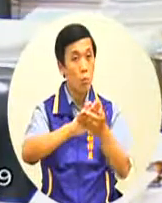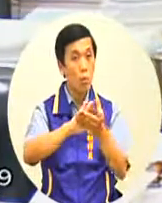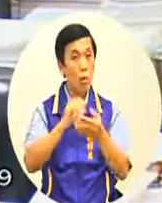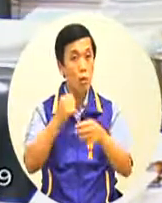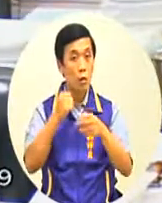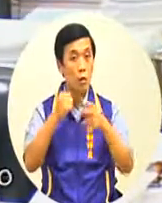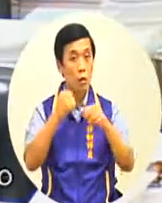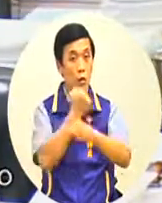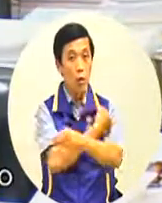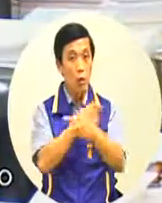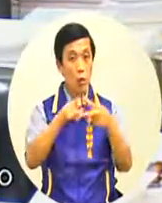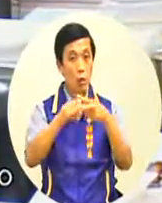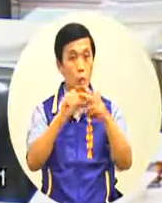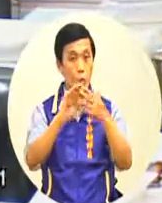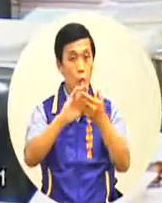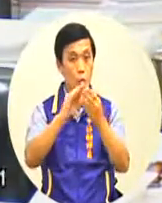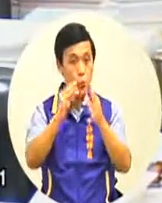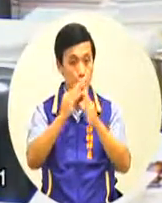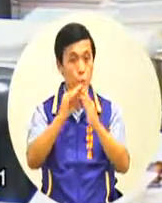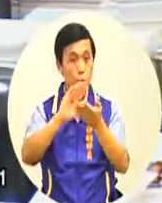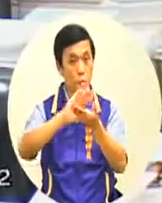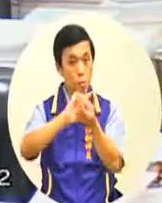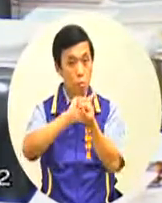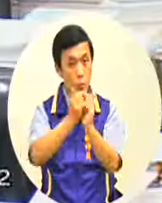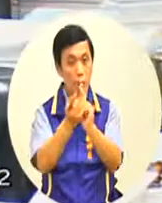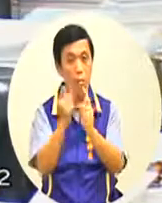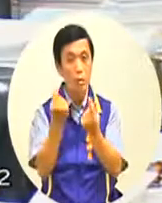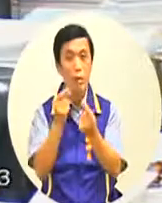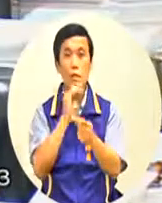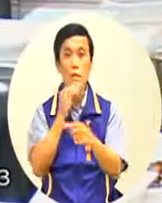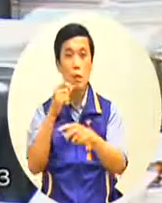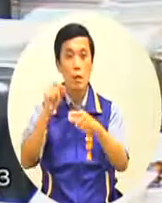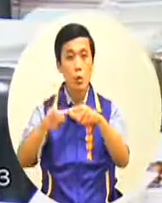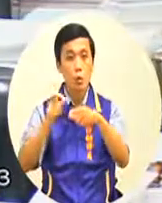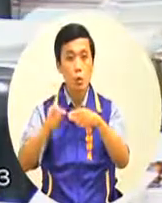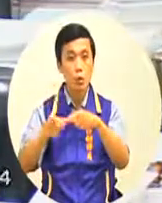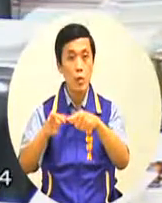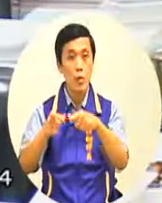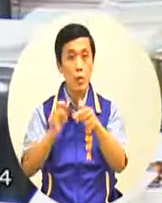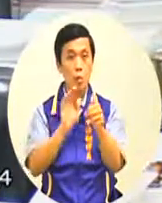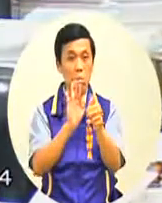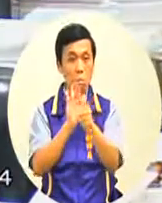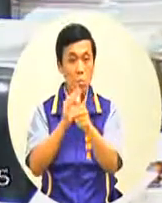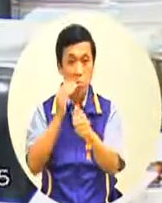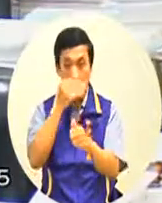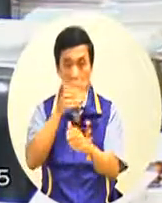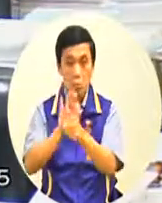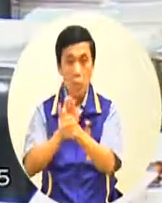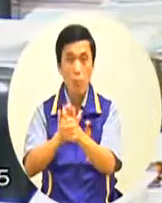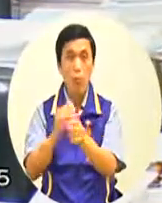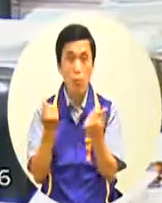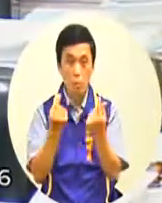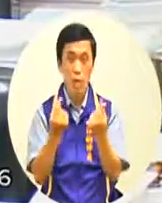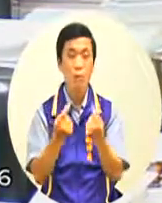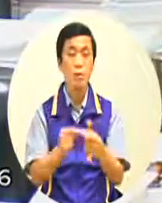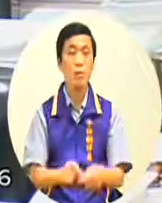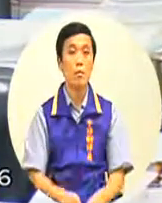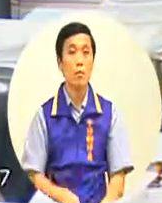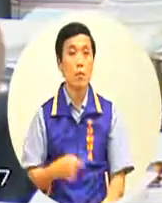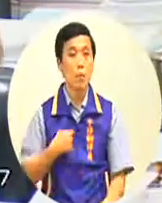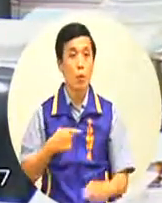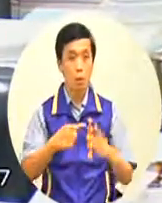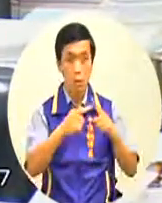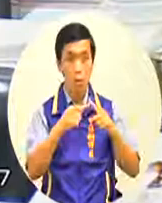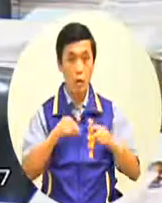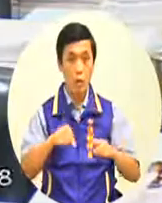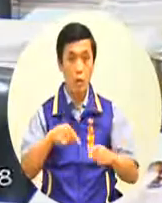候变成他的打手。那他们检举也好，或者说因为现在加强稽查也好，我在这里